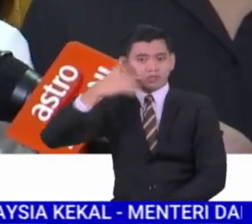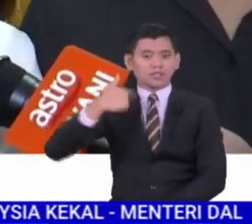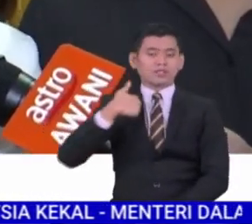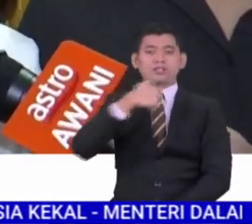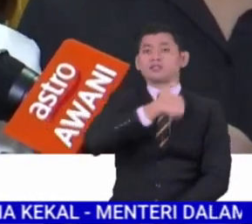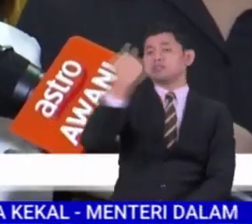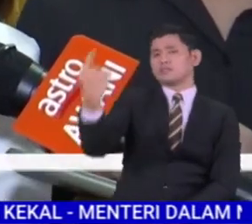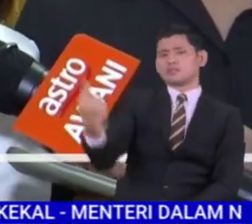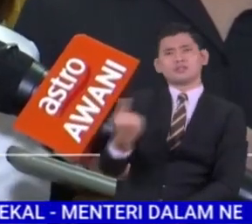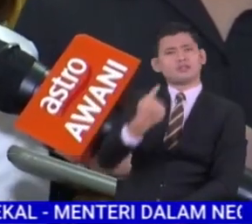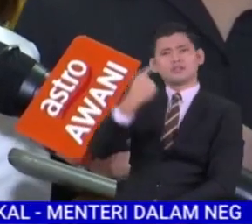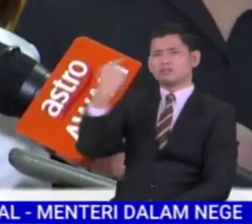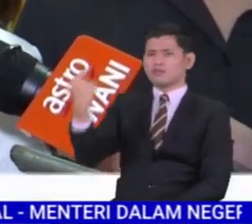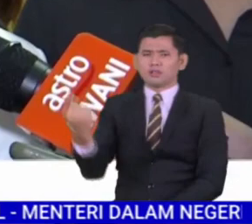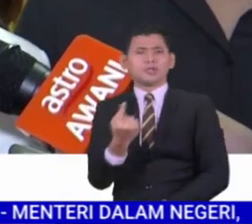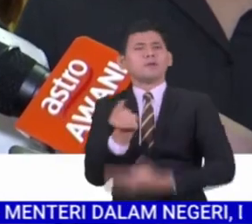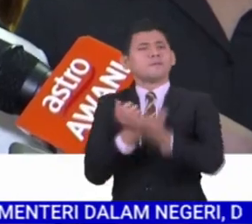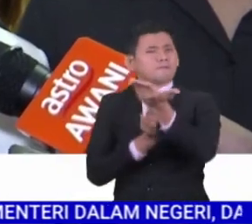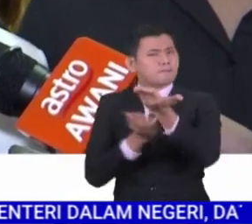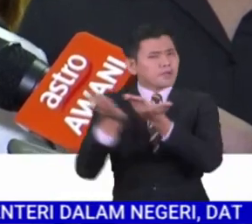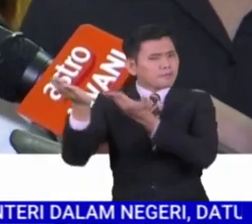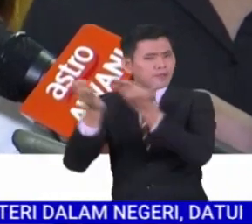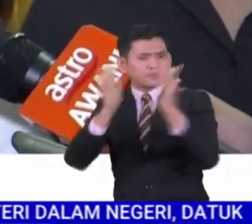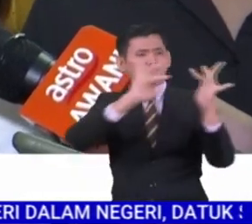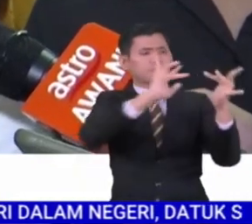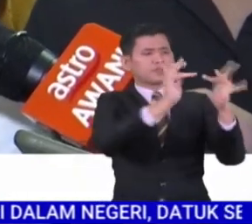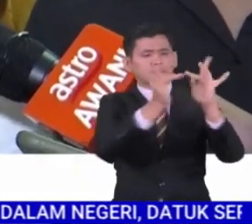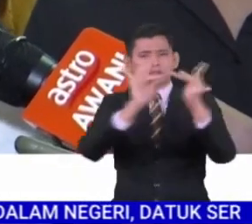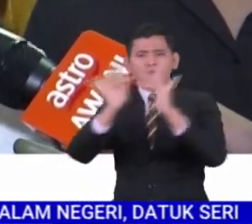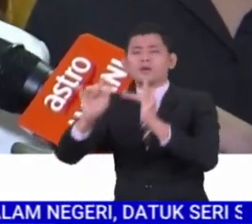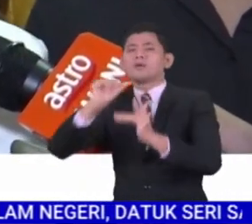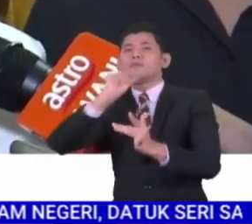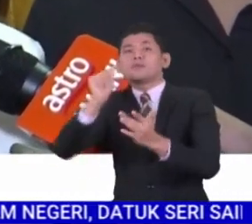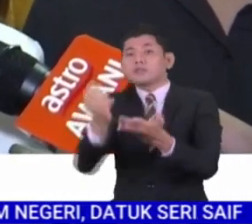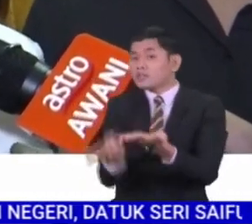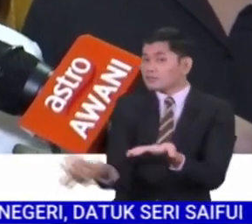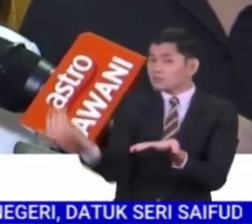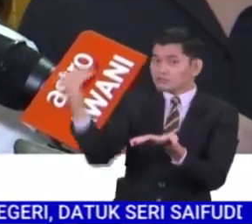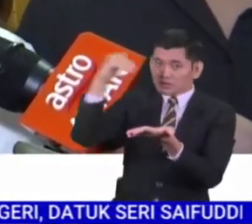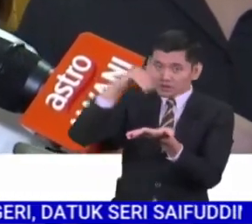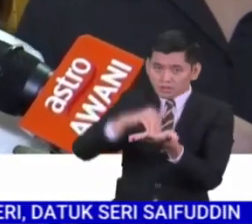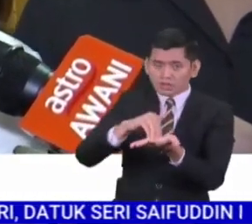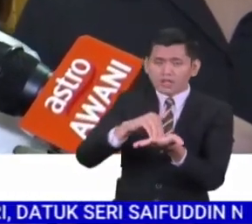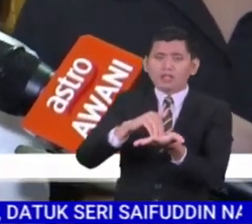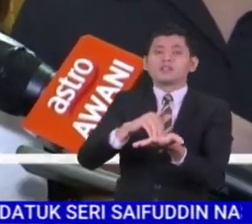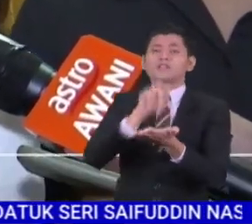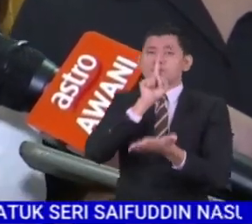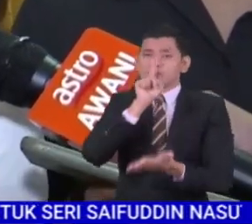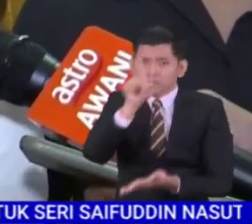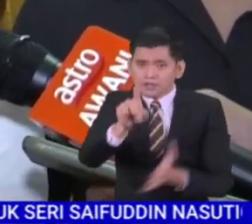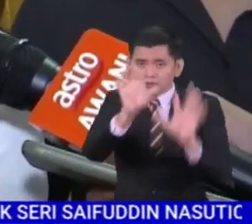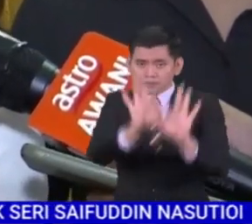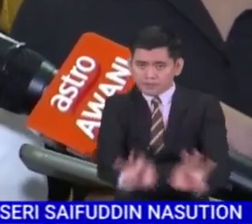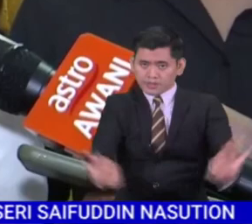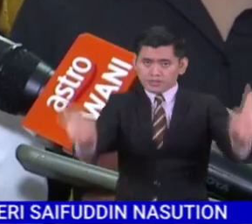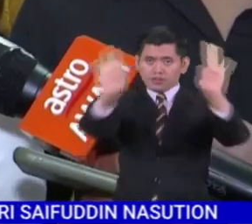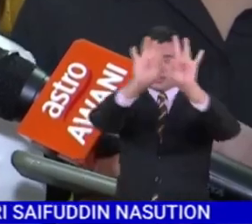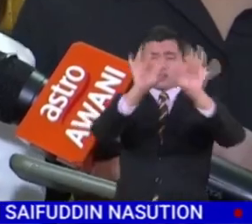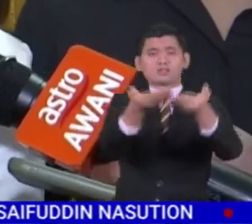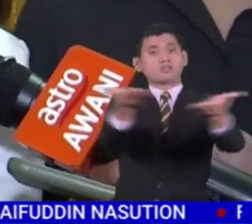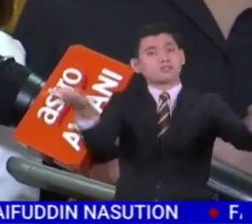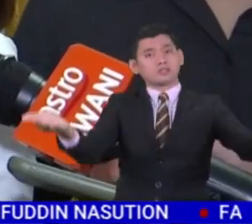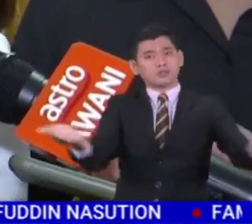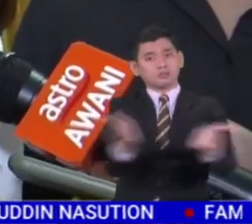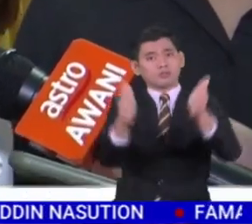kita selalu cakap perhematan rangkaian ini bukan lagi satu adalah satu keperluan asas adalah